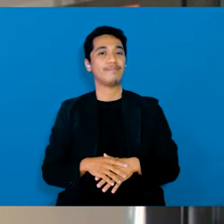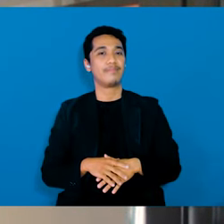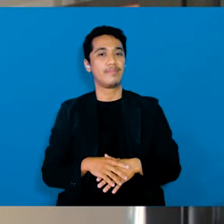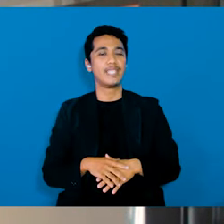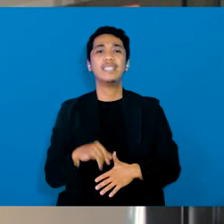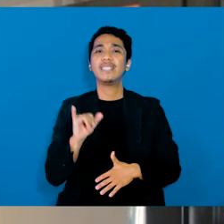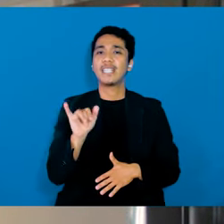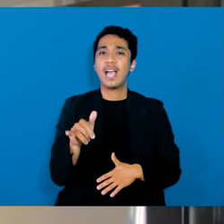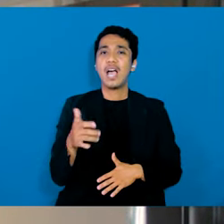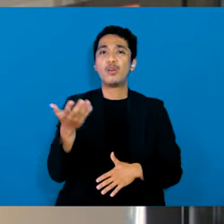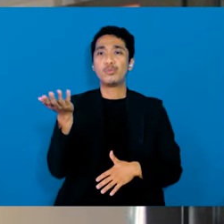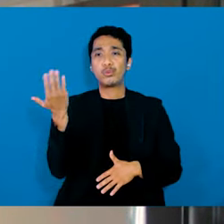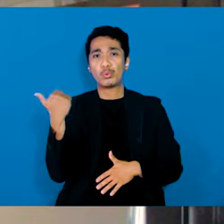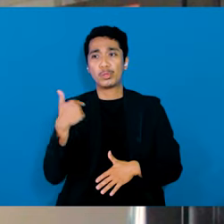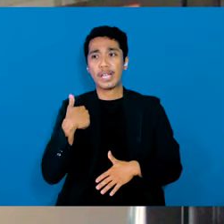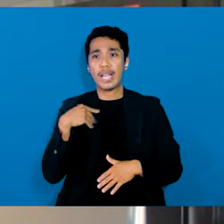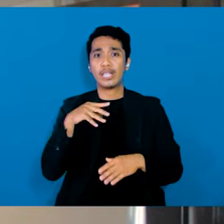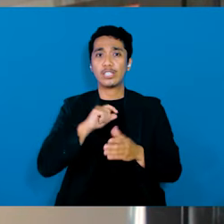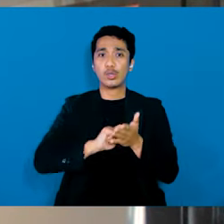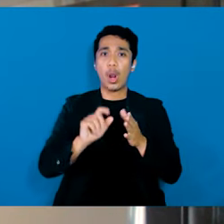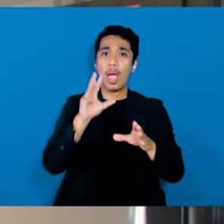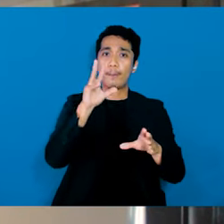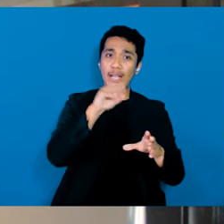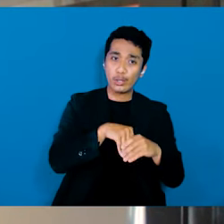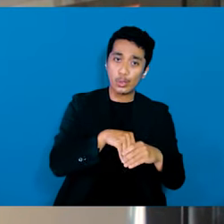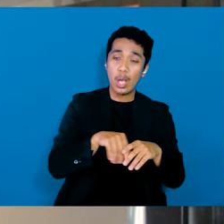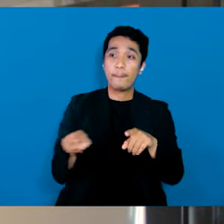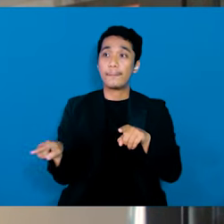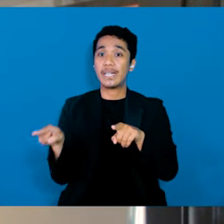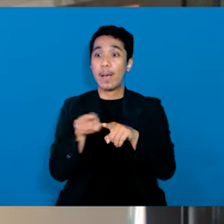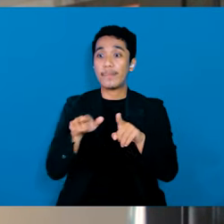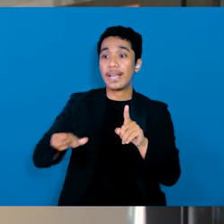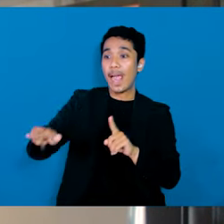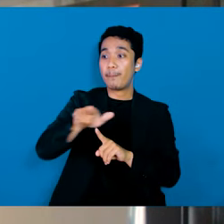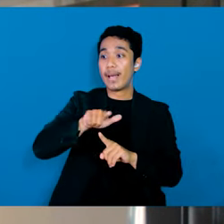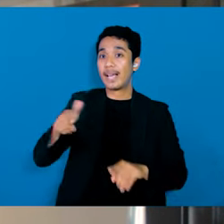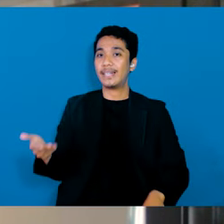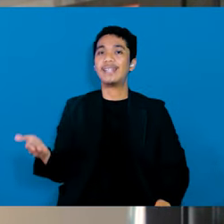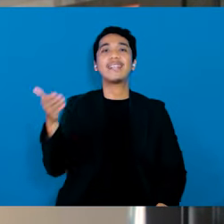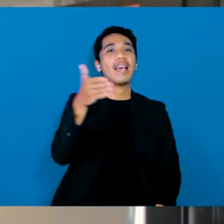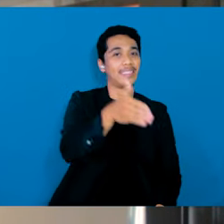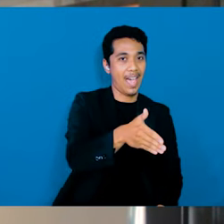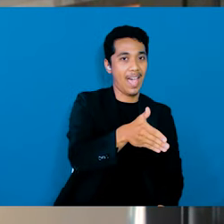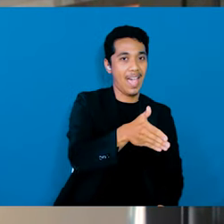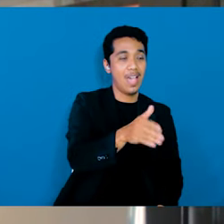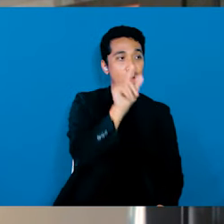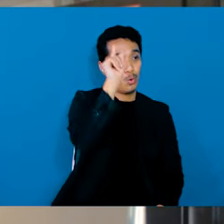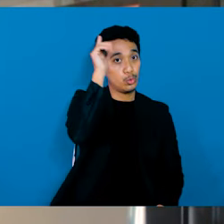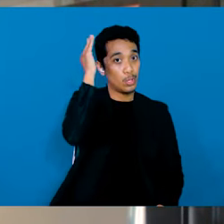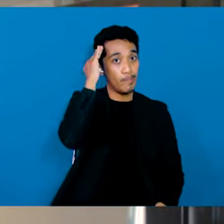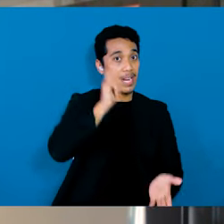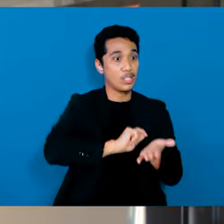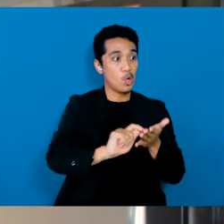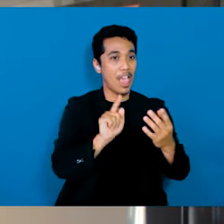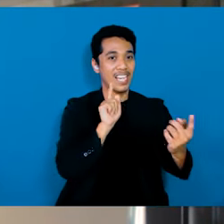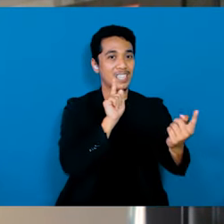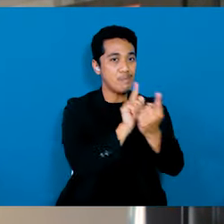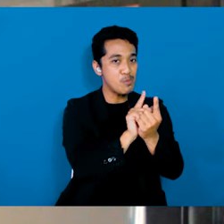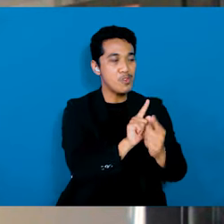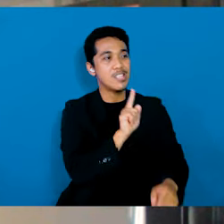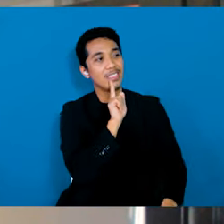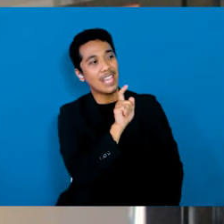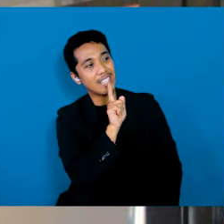ketika saya sudah masuk sekolah, pendamping lapangan ini datang ke sekolah untuk ketemu dengan kepala sekolah,